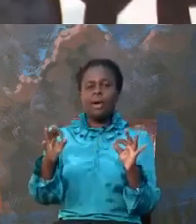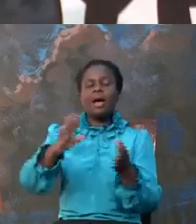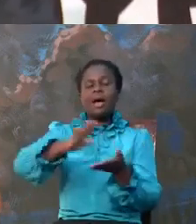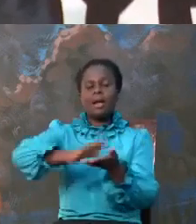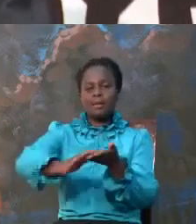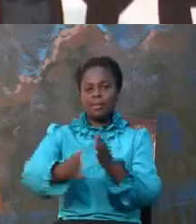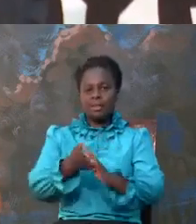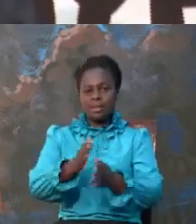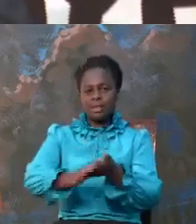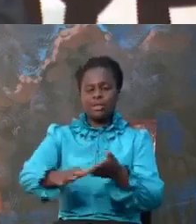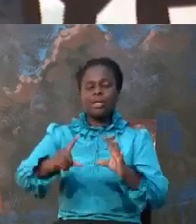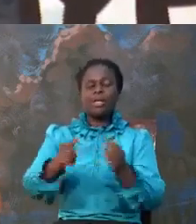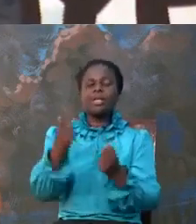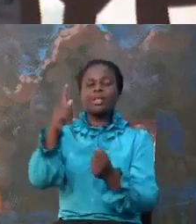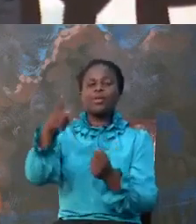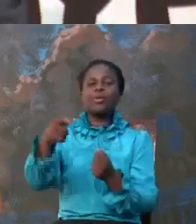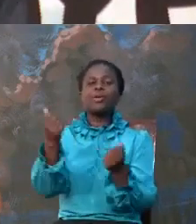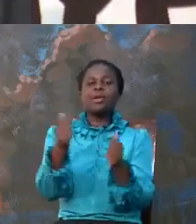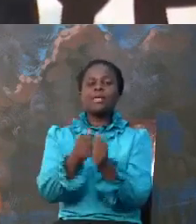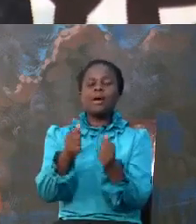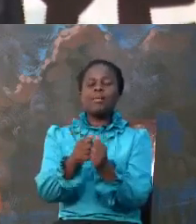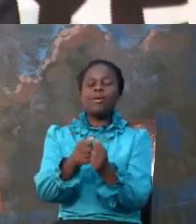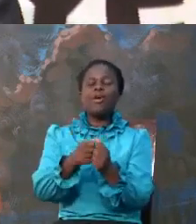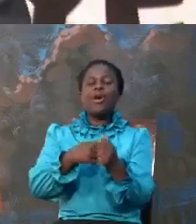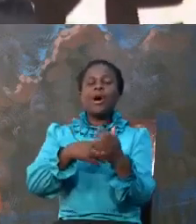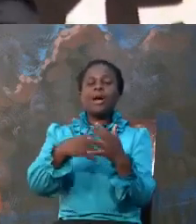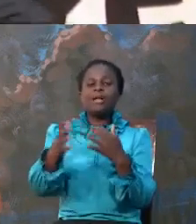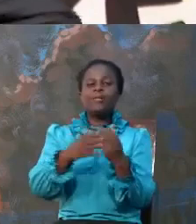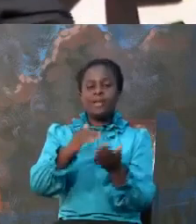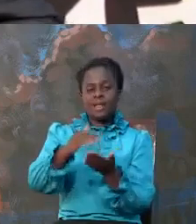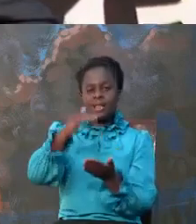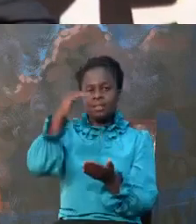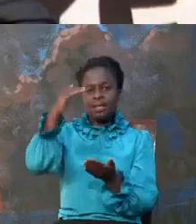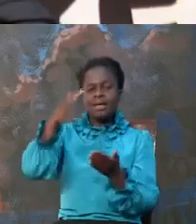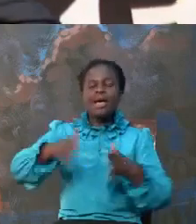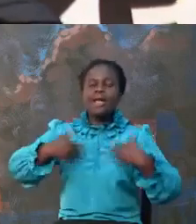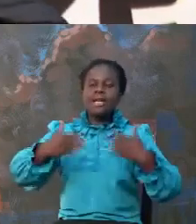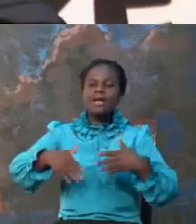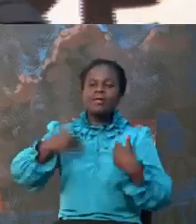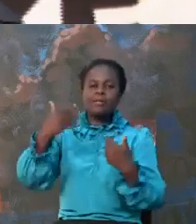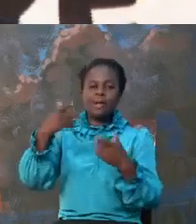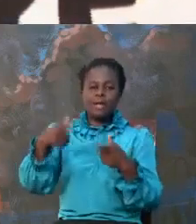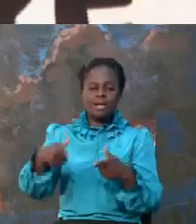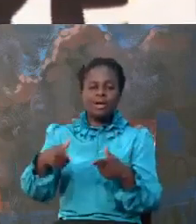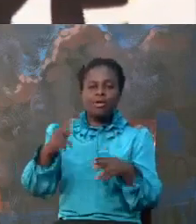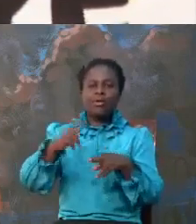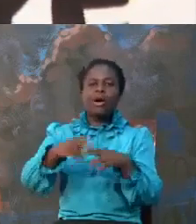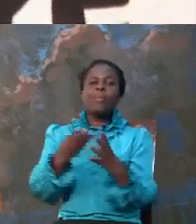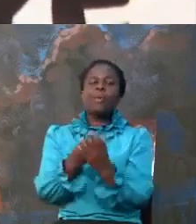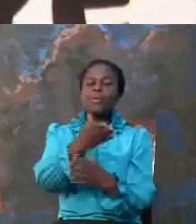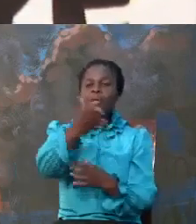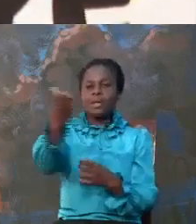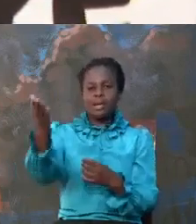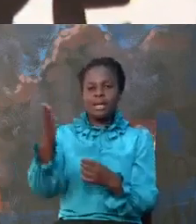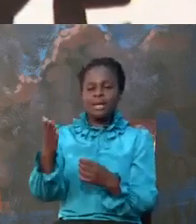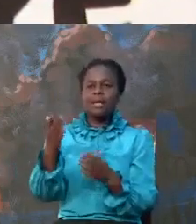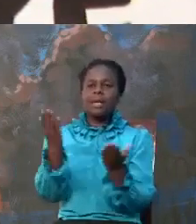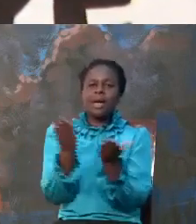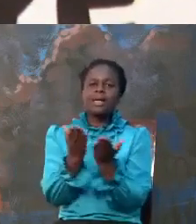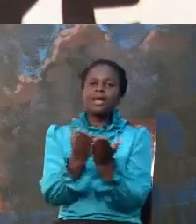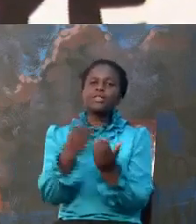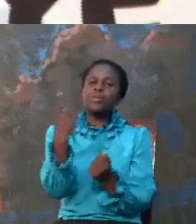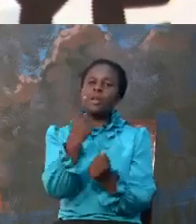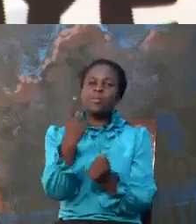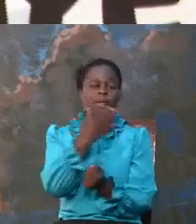Anapatanisha, lakini kuna kitu anafanya cha ziada, na ninafurahi leo jioni ya leo kuwa pamoja nanyi katika somo la